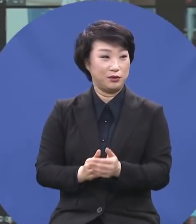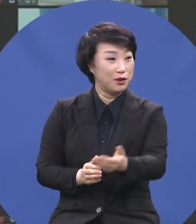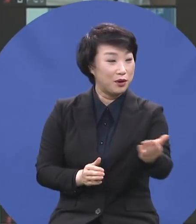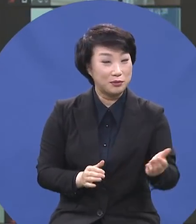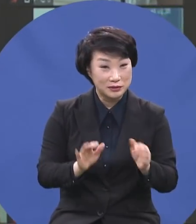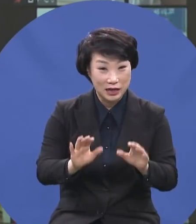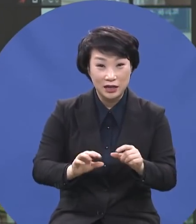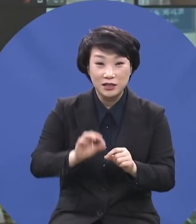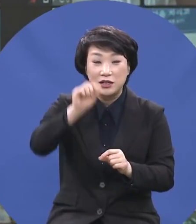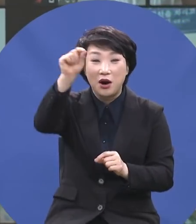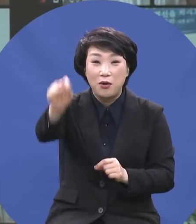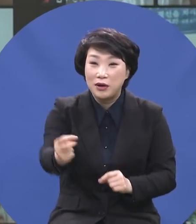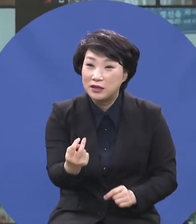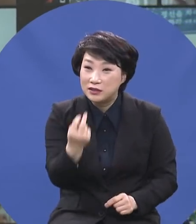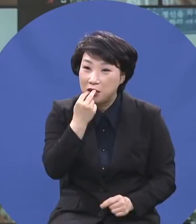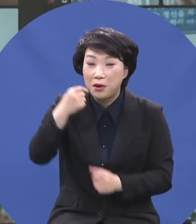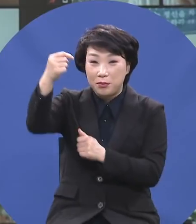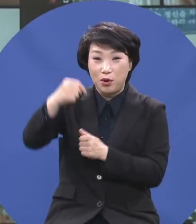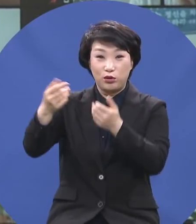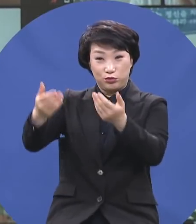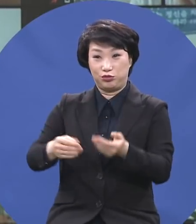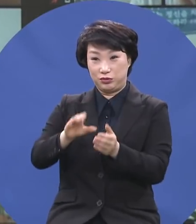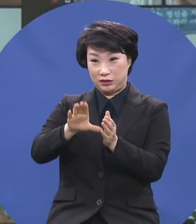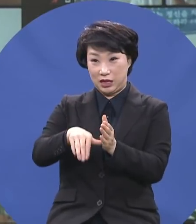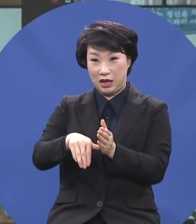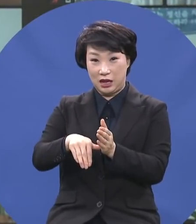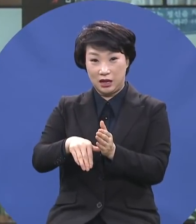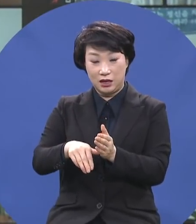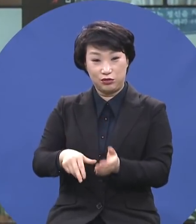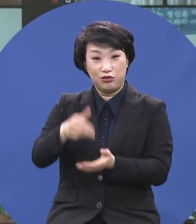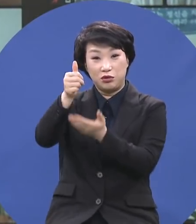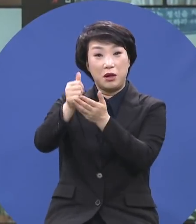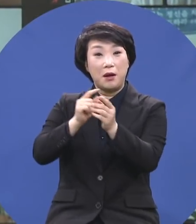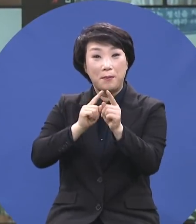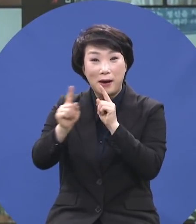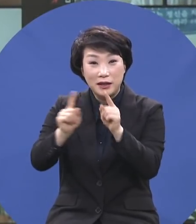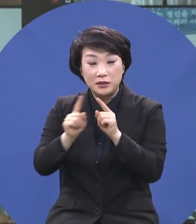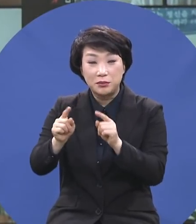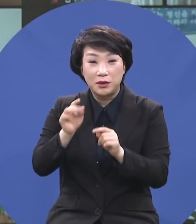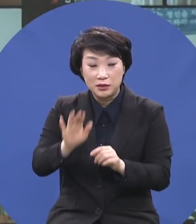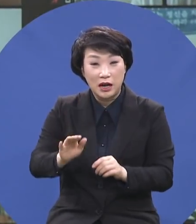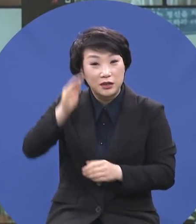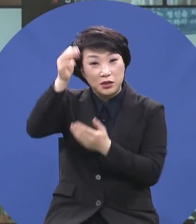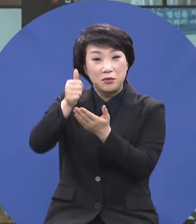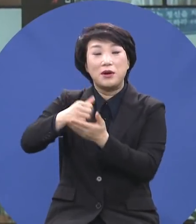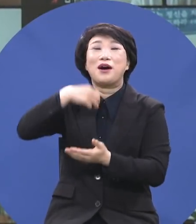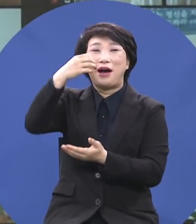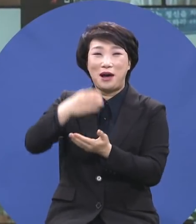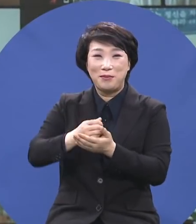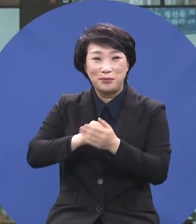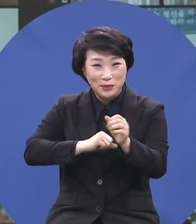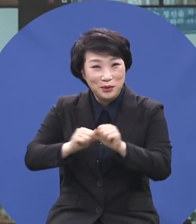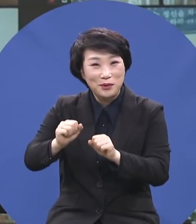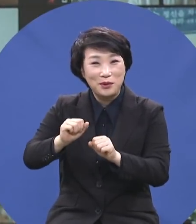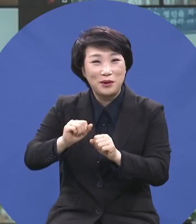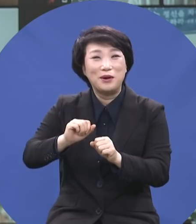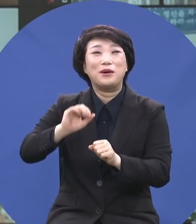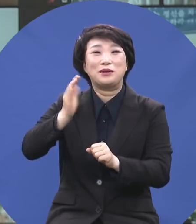세상에 영생이라는 명령을 주실 때 주님의 말씀은 성령으로 감동된